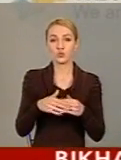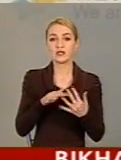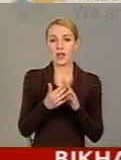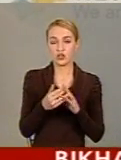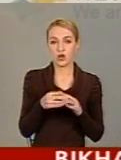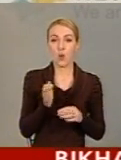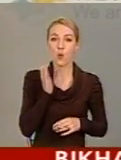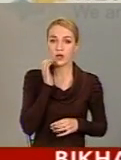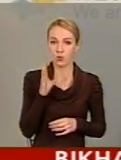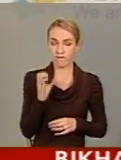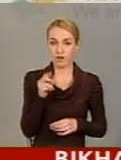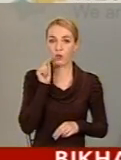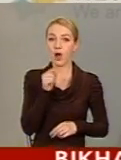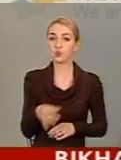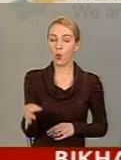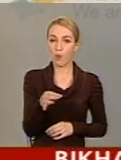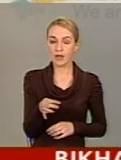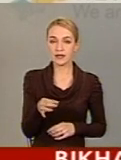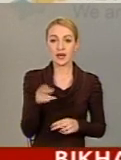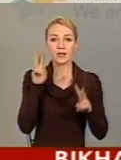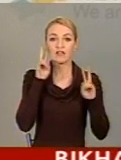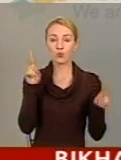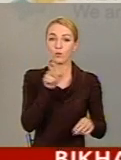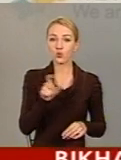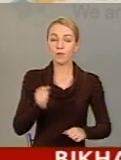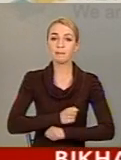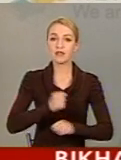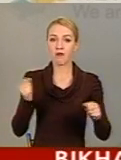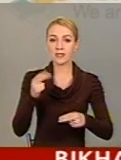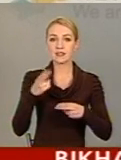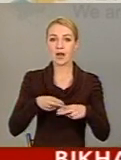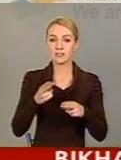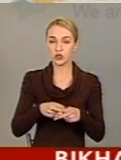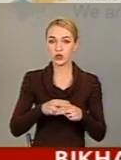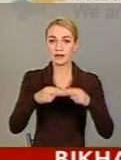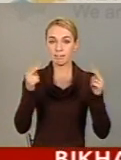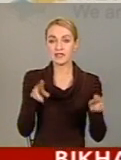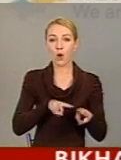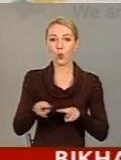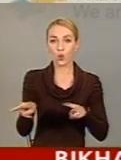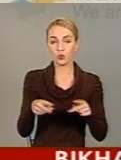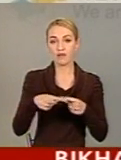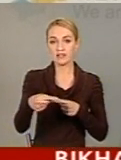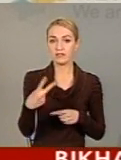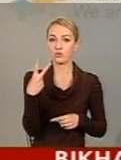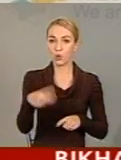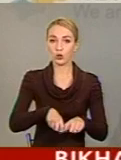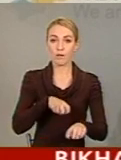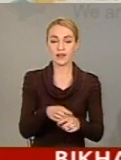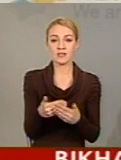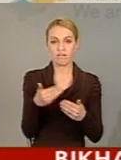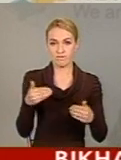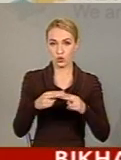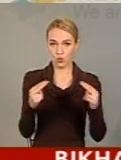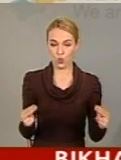папаснянського району Луганської області невідомі особи підірвали залізничний міст та колію на відстані 2 кмт від